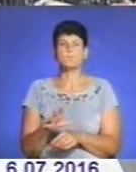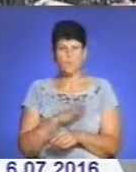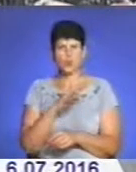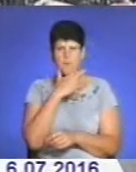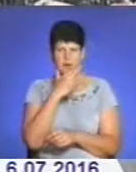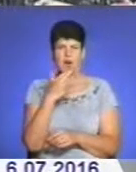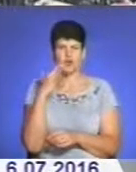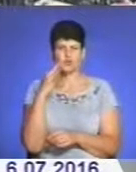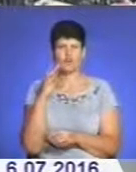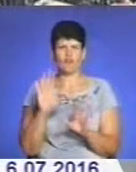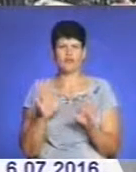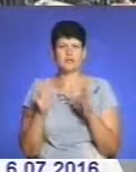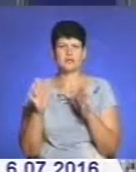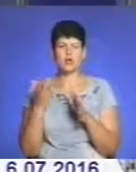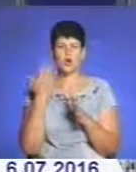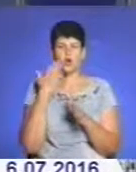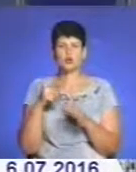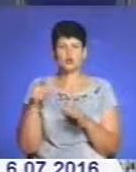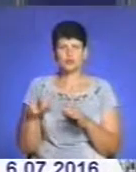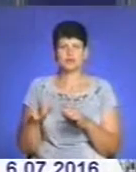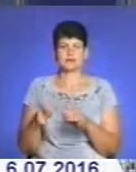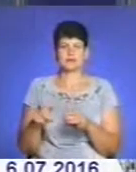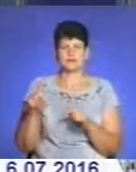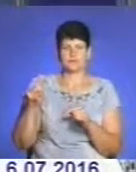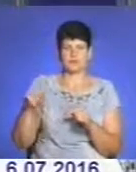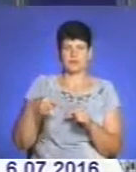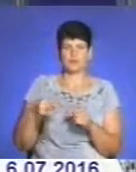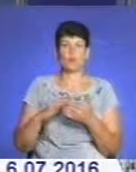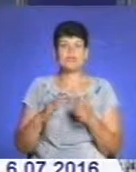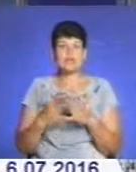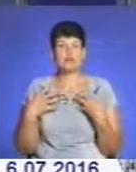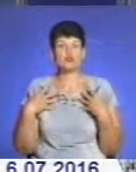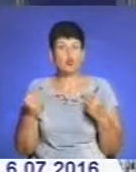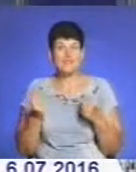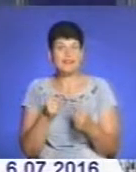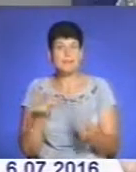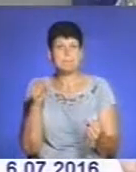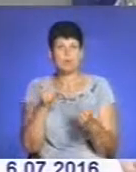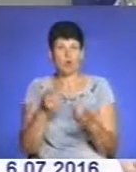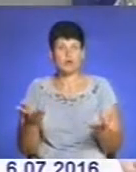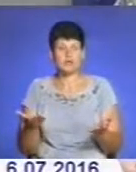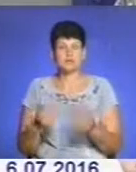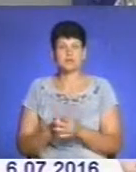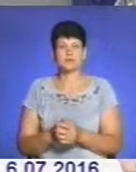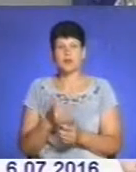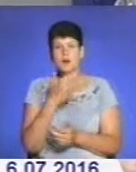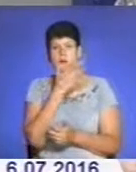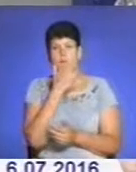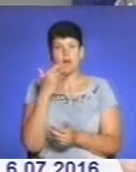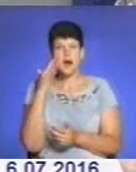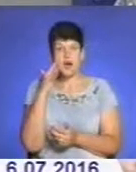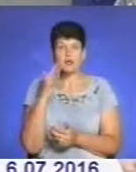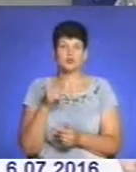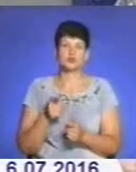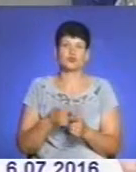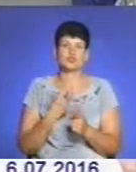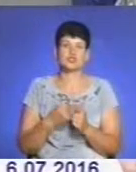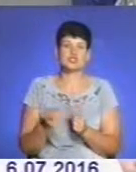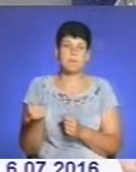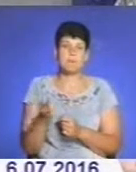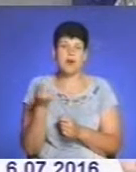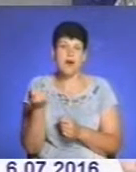коли ті люди, яких призивали на строкову службу, по стану здоров'я не підходили? Ну, багато чи мало це визначають